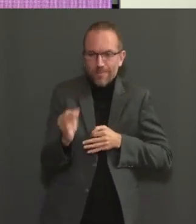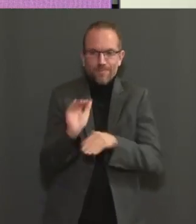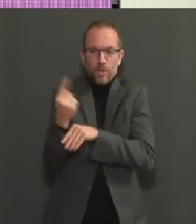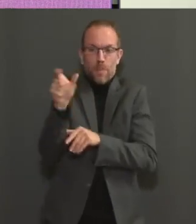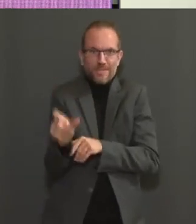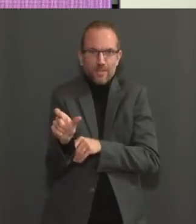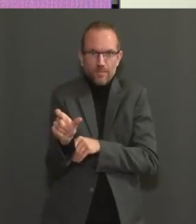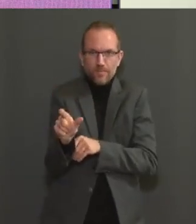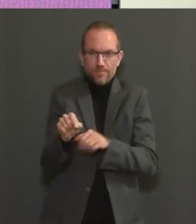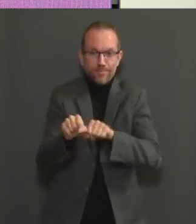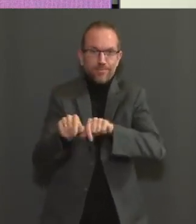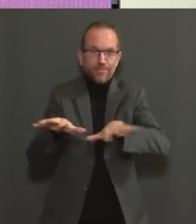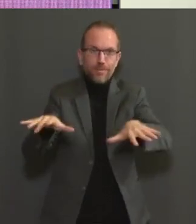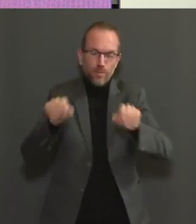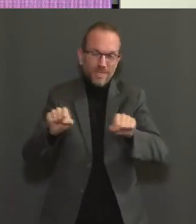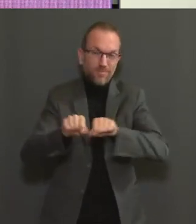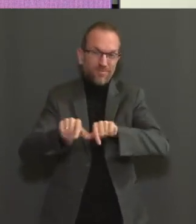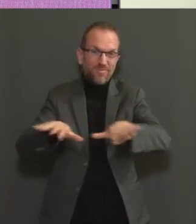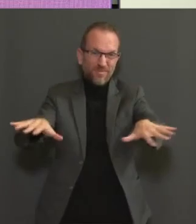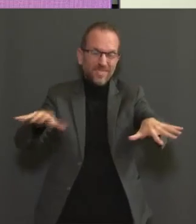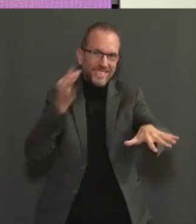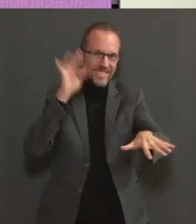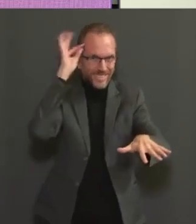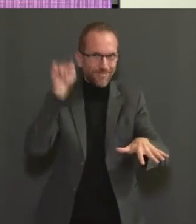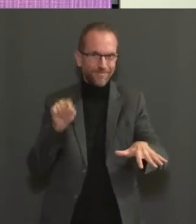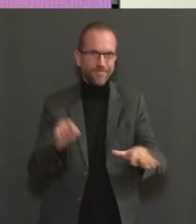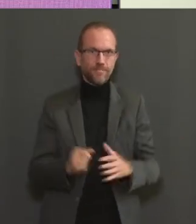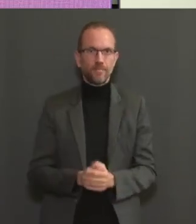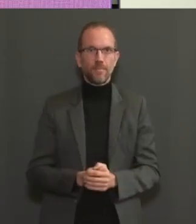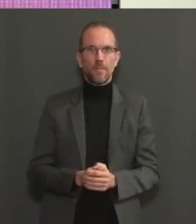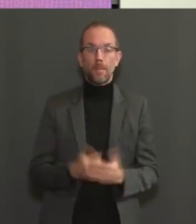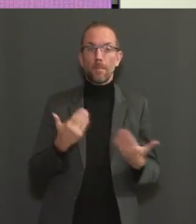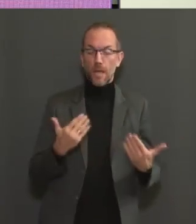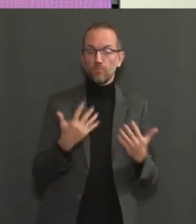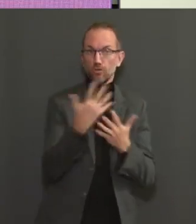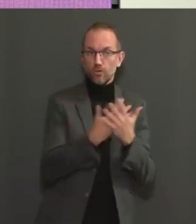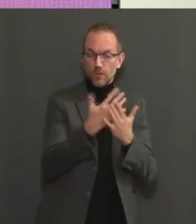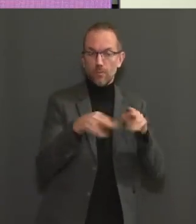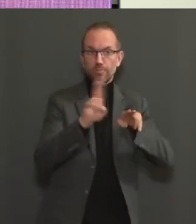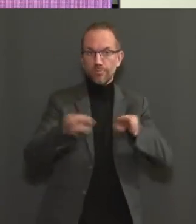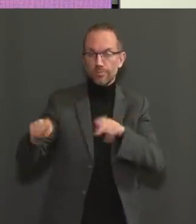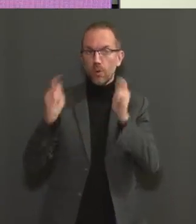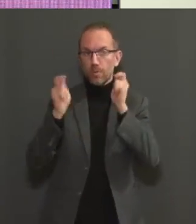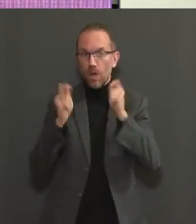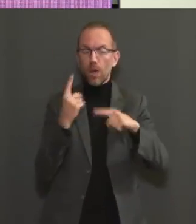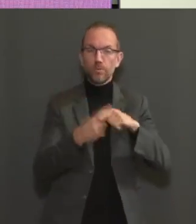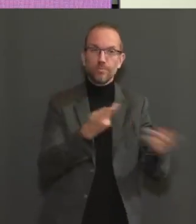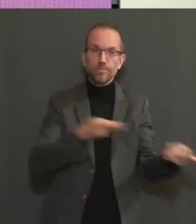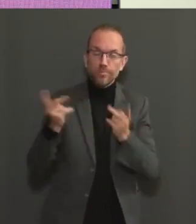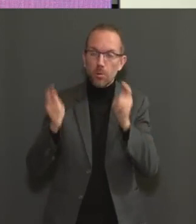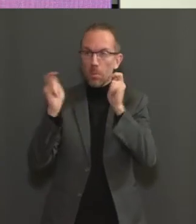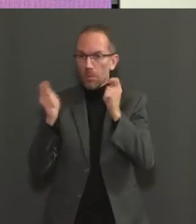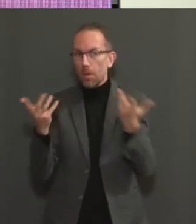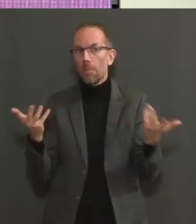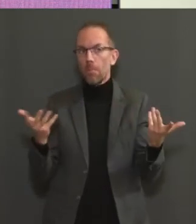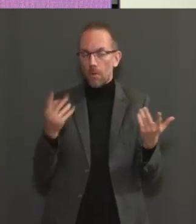se détériorer. Cependant, au point de vue des hospitalisations et de l'occupation des hôpitaux, nous continuons à avoir une